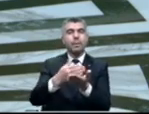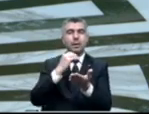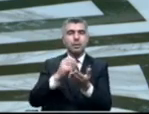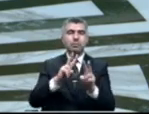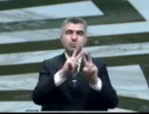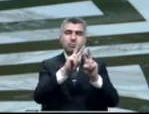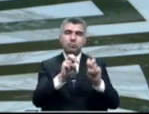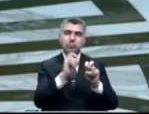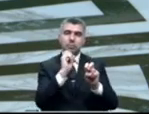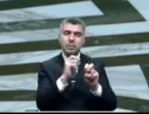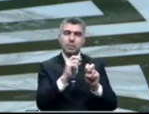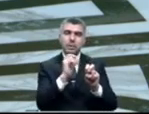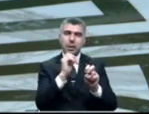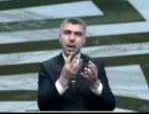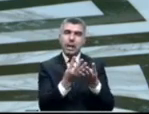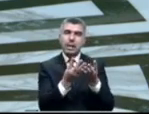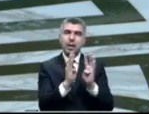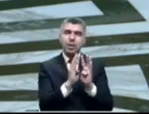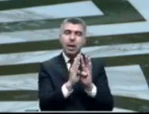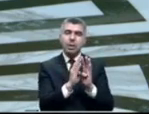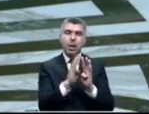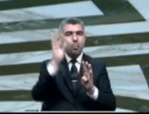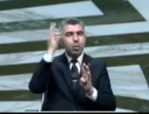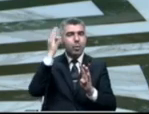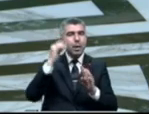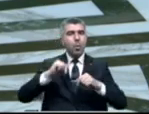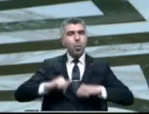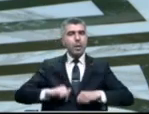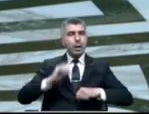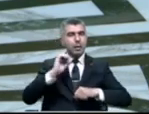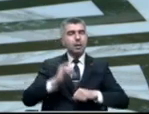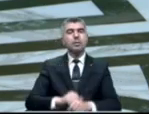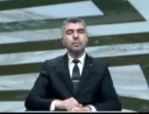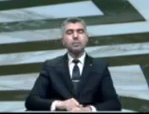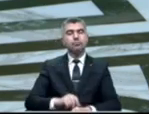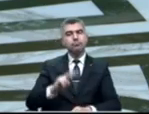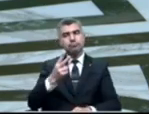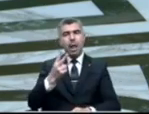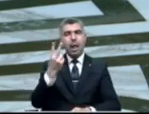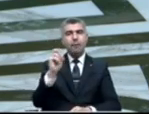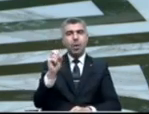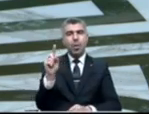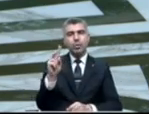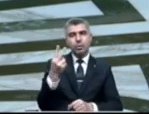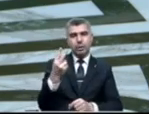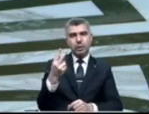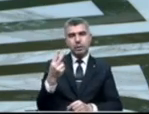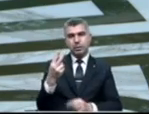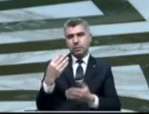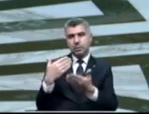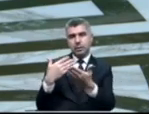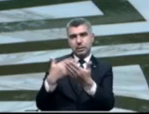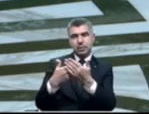بمهمات ميدانية دورية من طرف اللجان الجهوية للتتبع، حيث في 2021